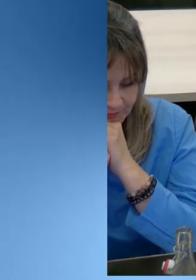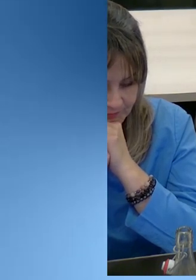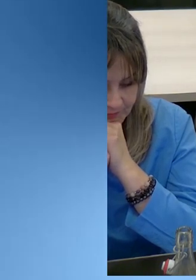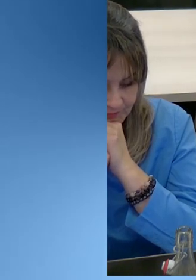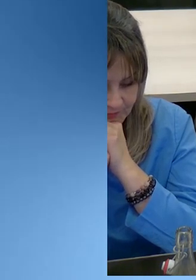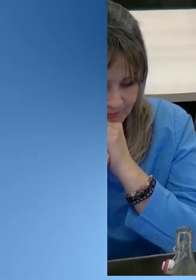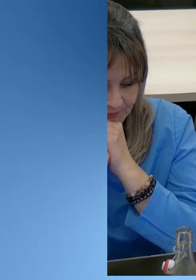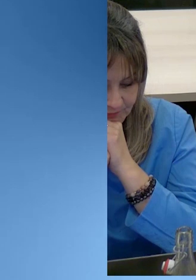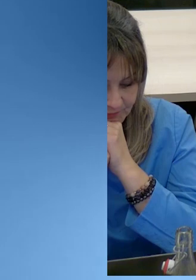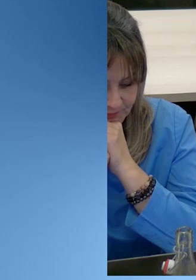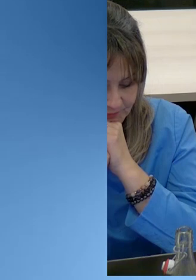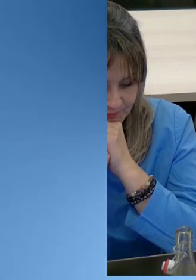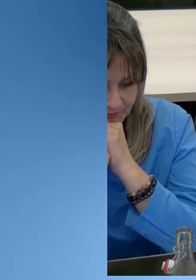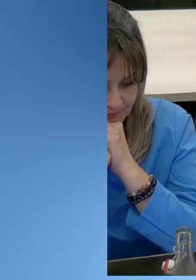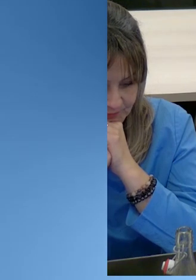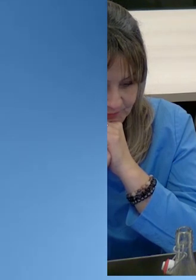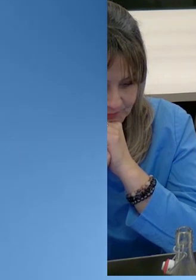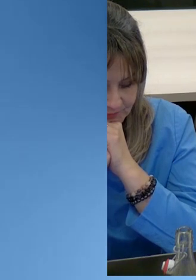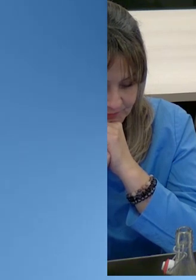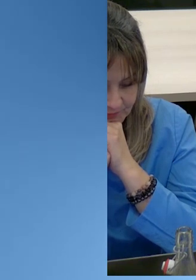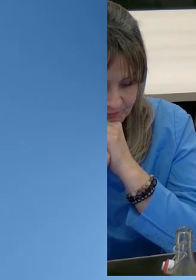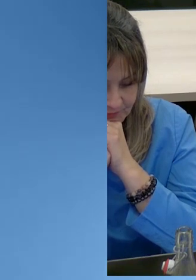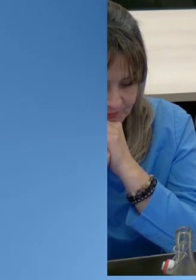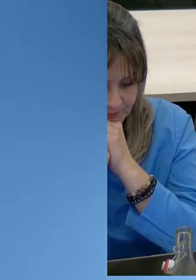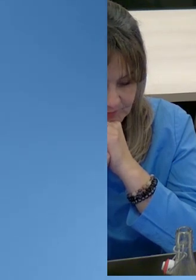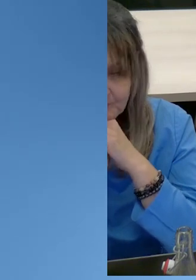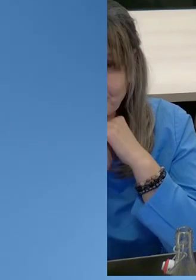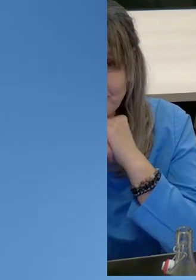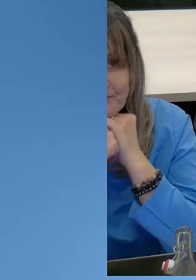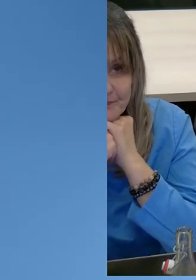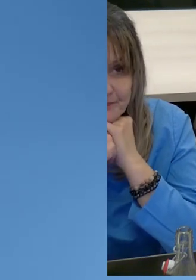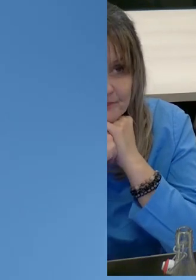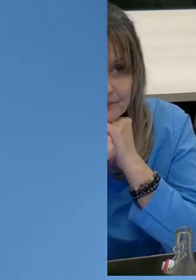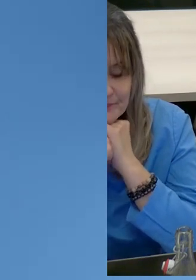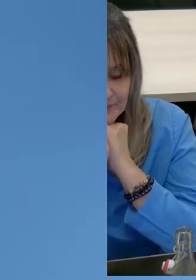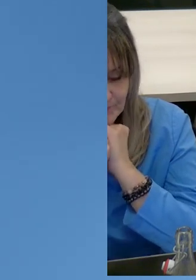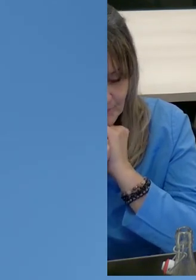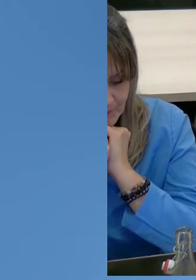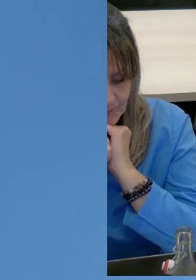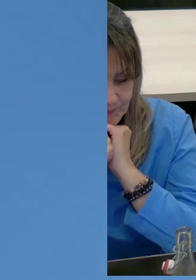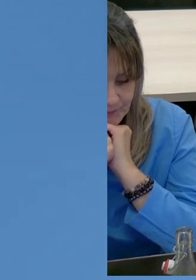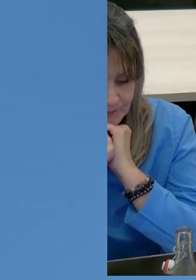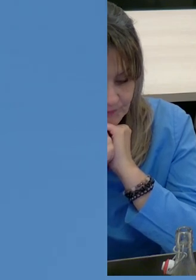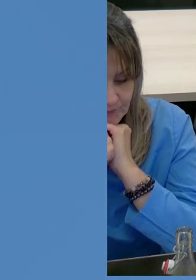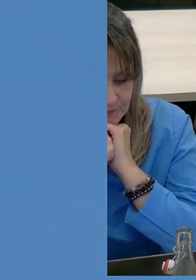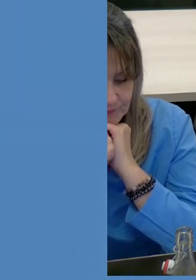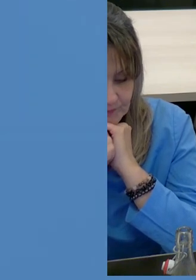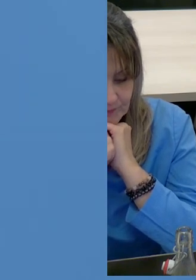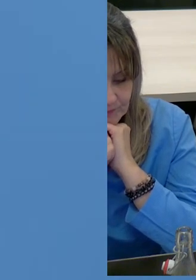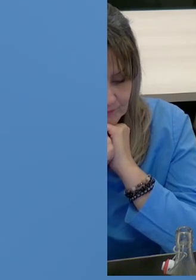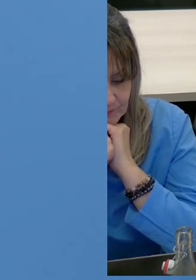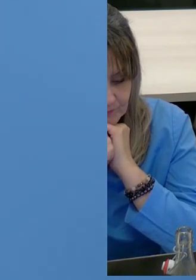fréquentation journalier des la prise en charge des enfants et des jeunes dans les structures d'animation nous voulons faire le comparatif entre